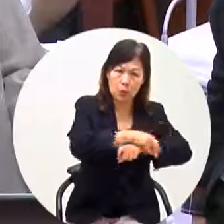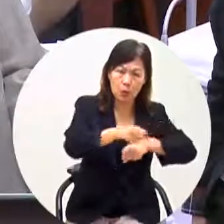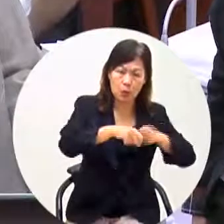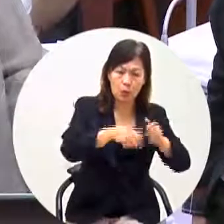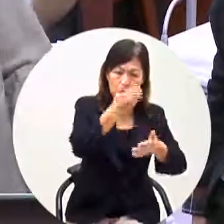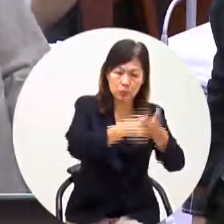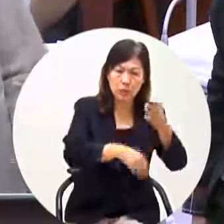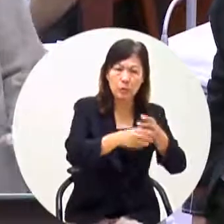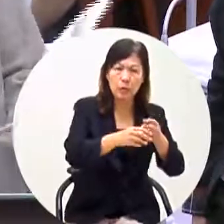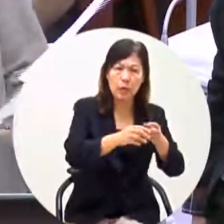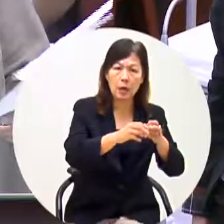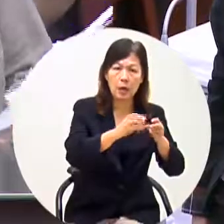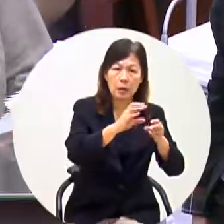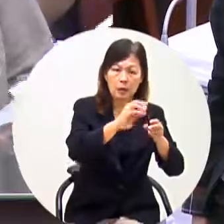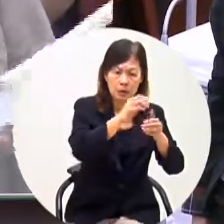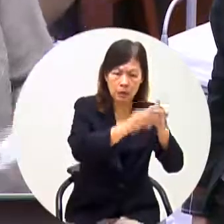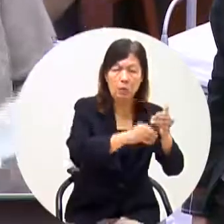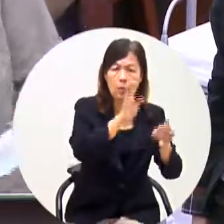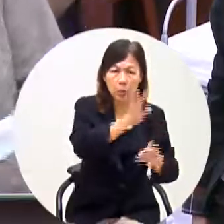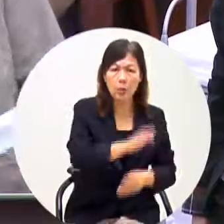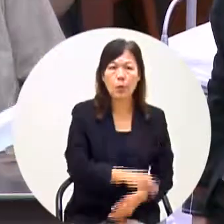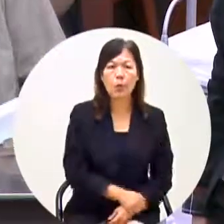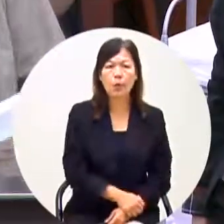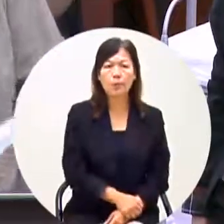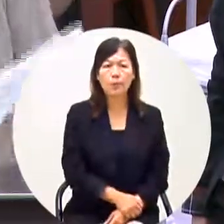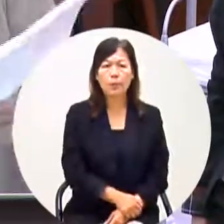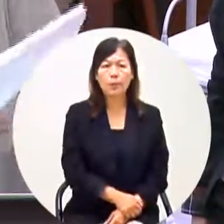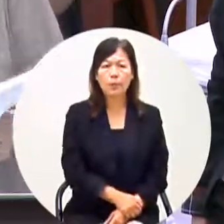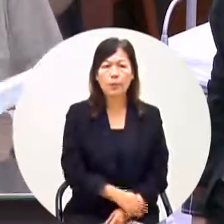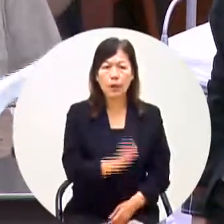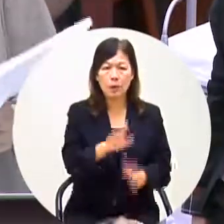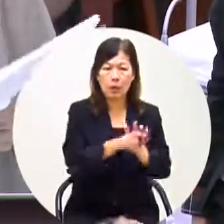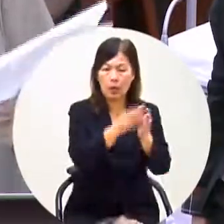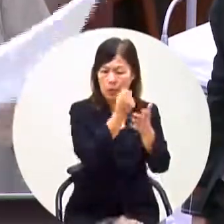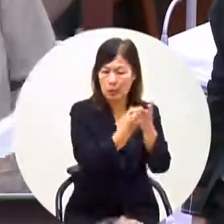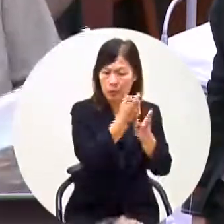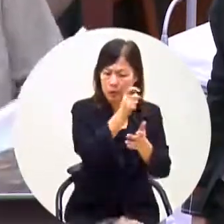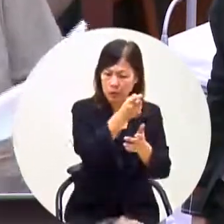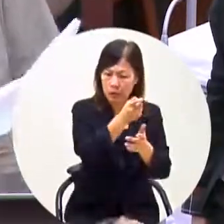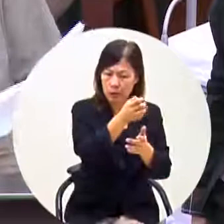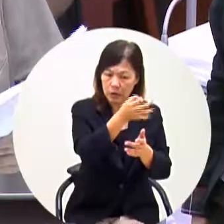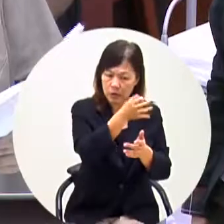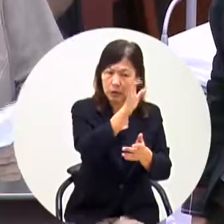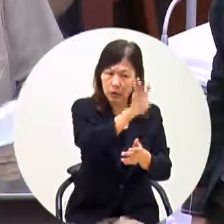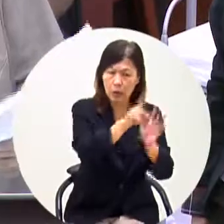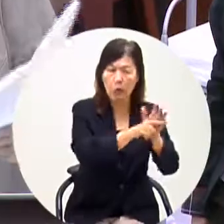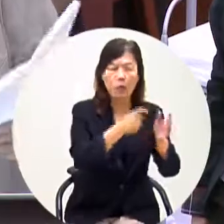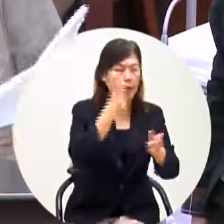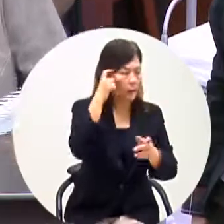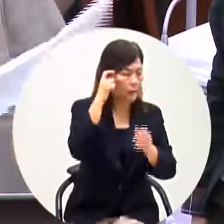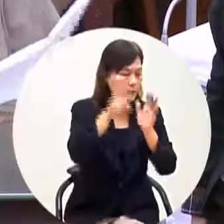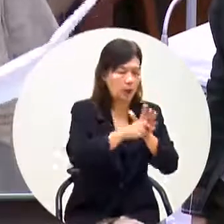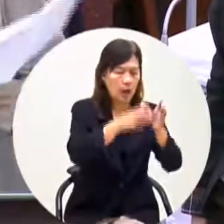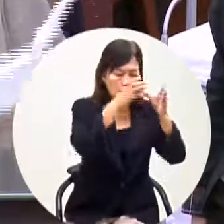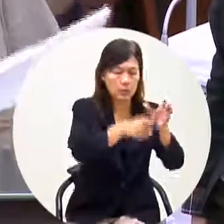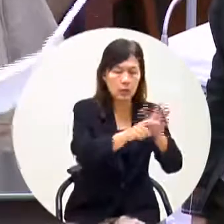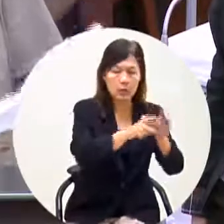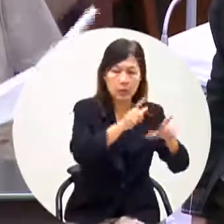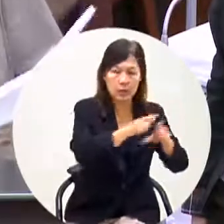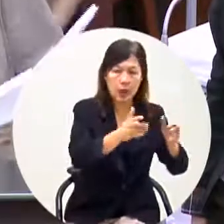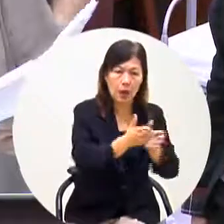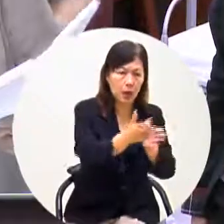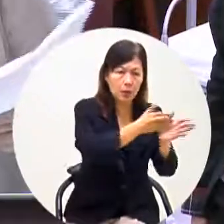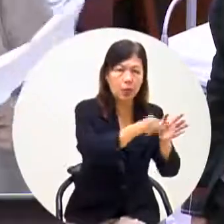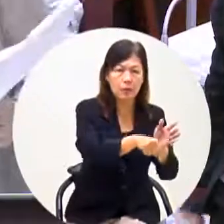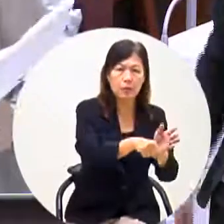件啊，有留一笔钱，认为要做一个大湾的这个部分，要有不只是